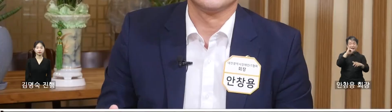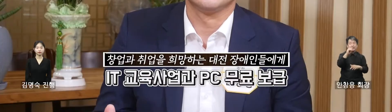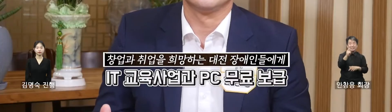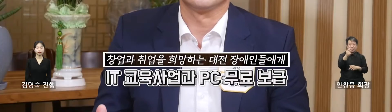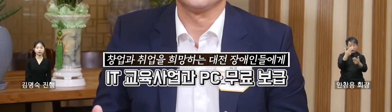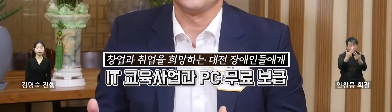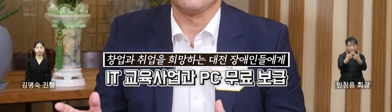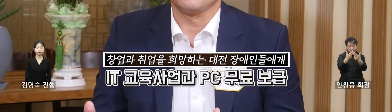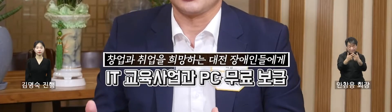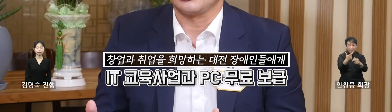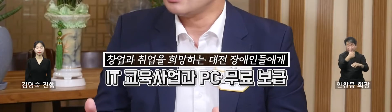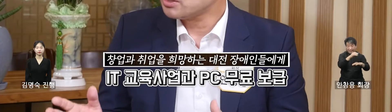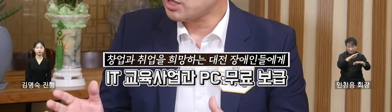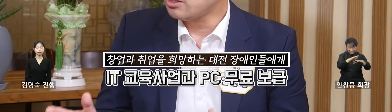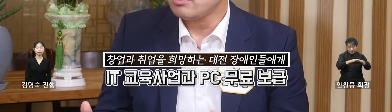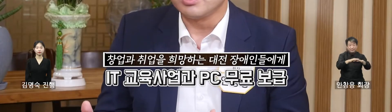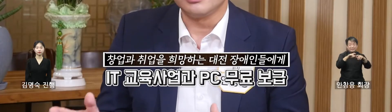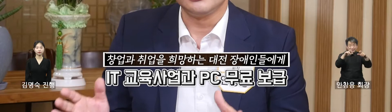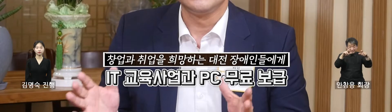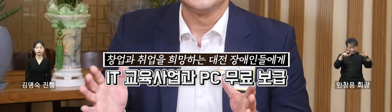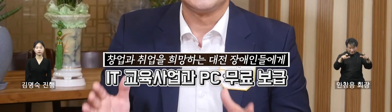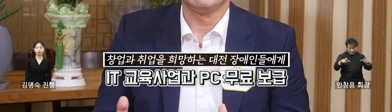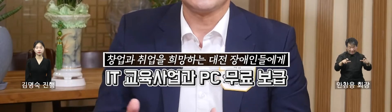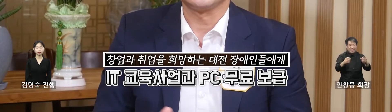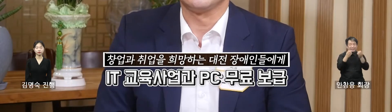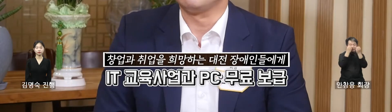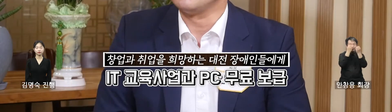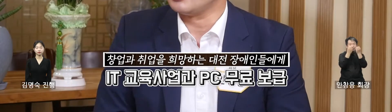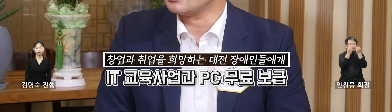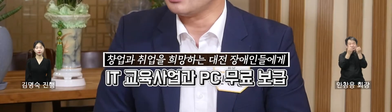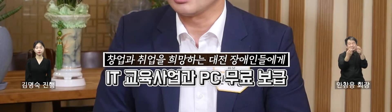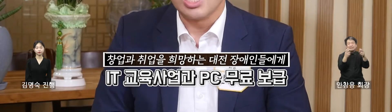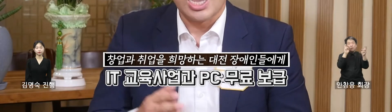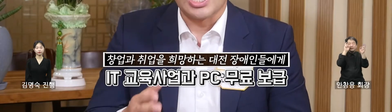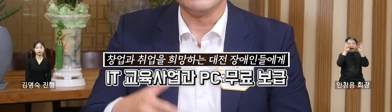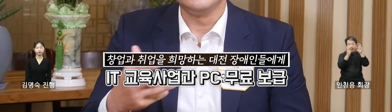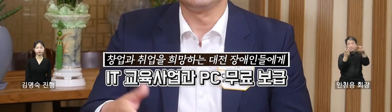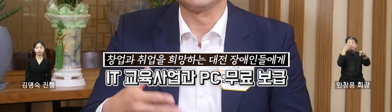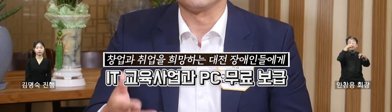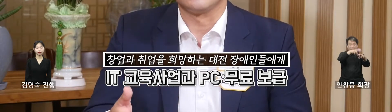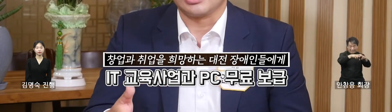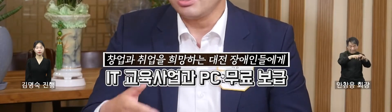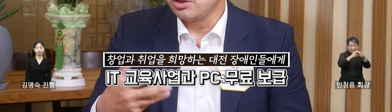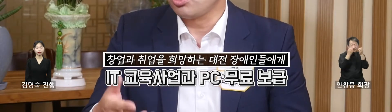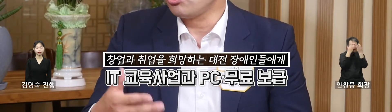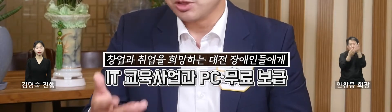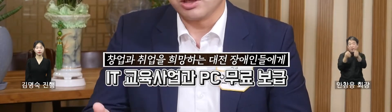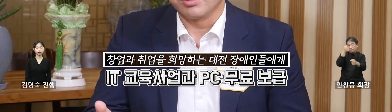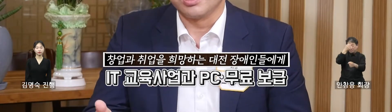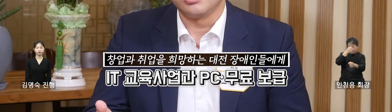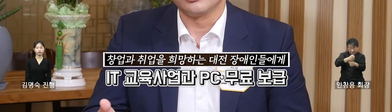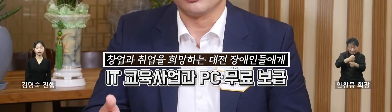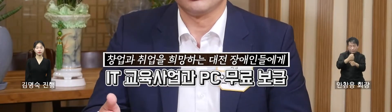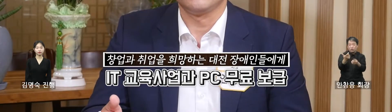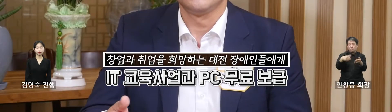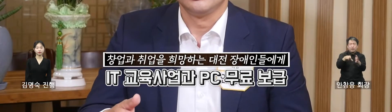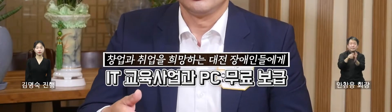대전의 취업과 창업을 희망하시는 분들에게 IT 교육